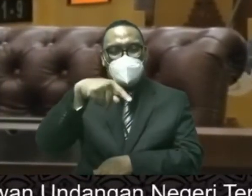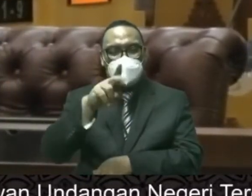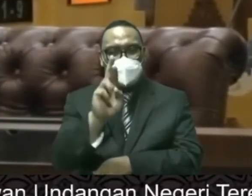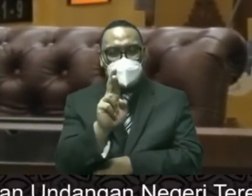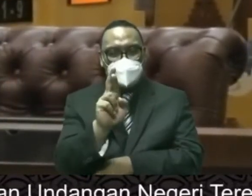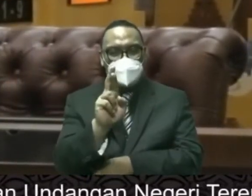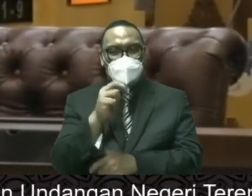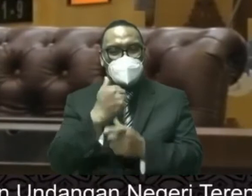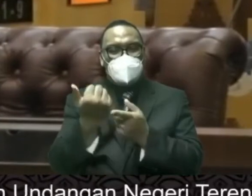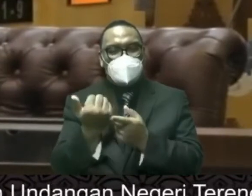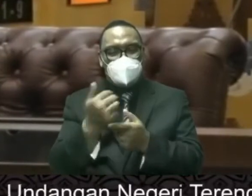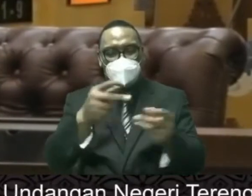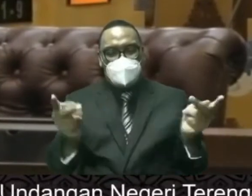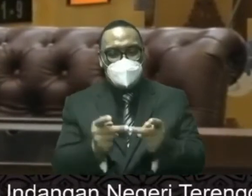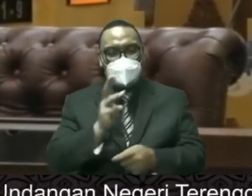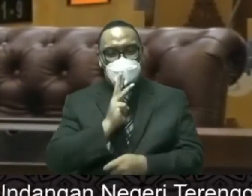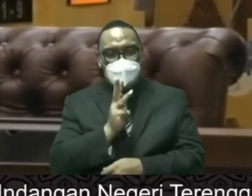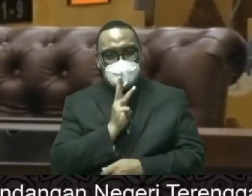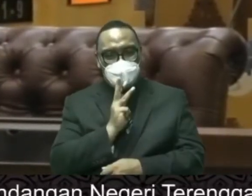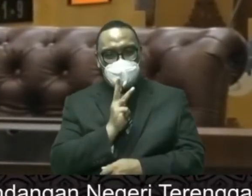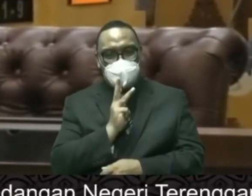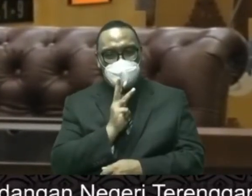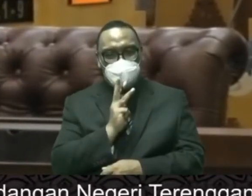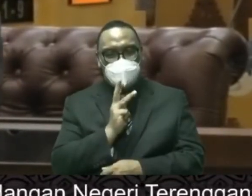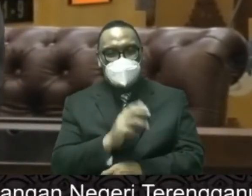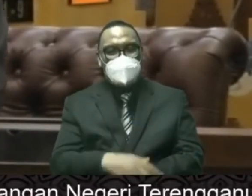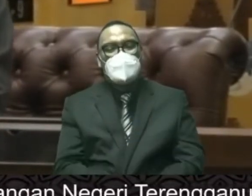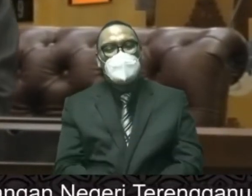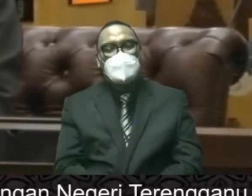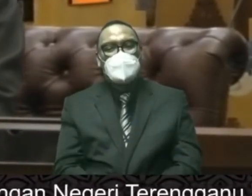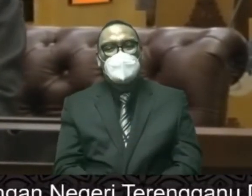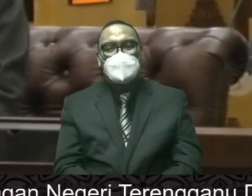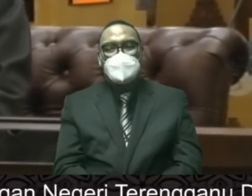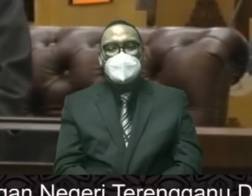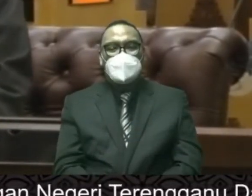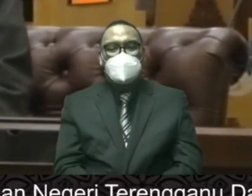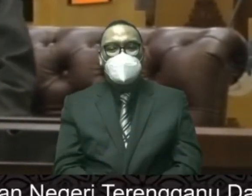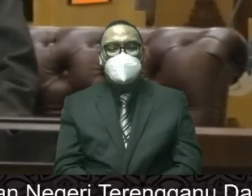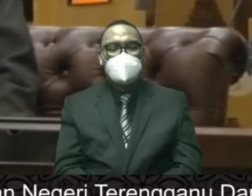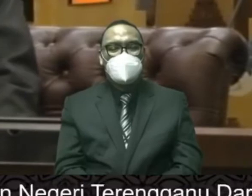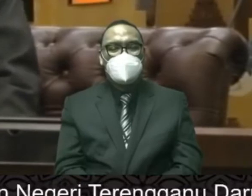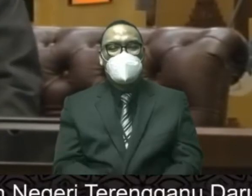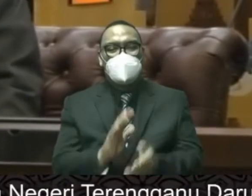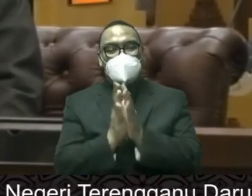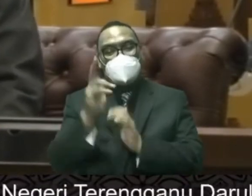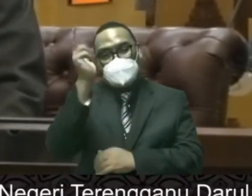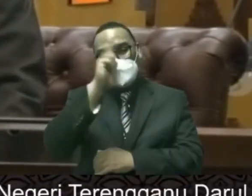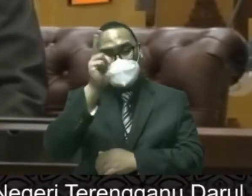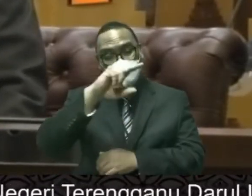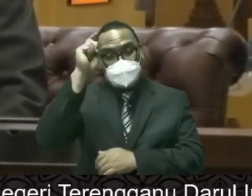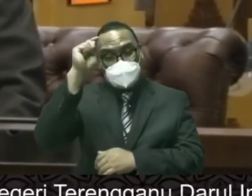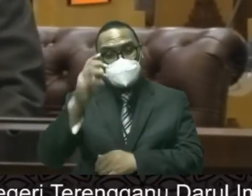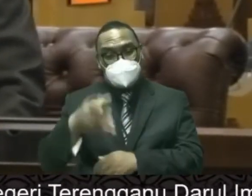bacil kampus sistem pengairan macam kita matang nasi pada air nanti pokok tata letak kali itulah kerajaan Negeri telah membelanjakan